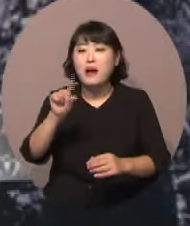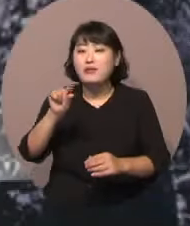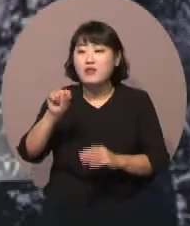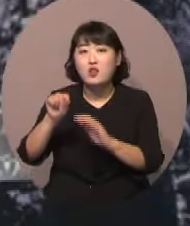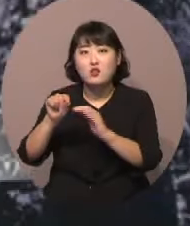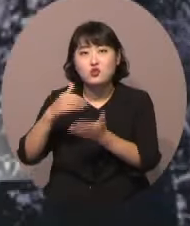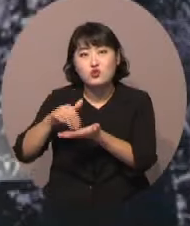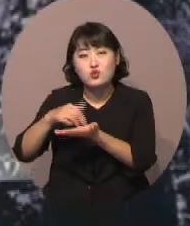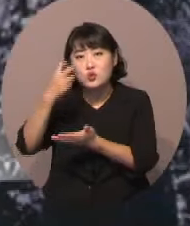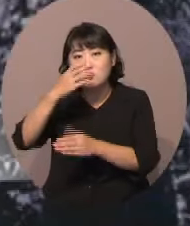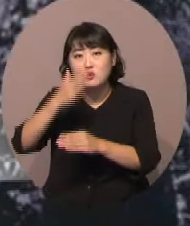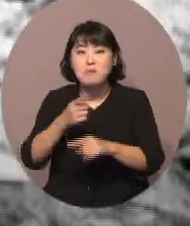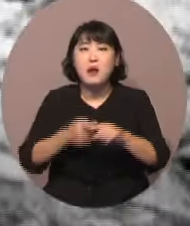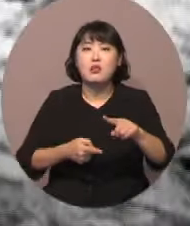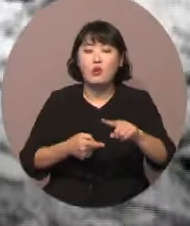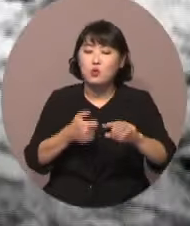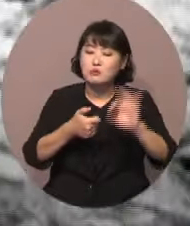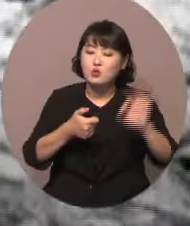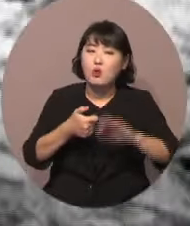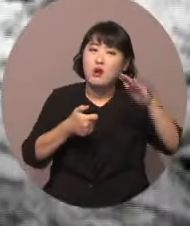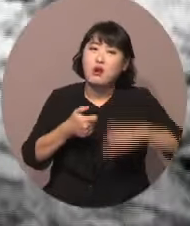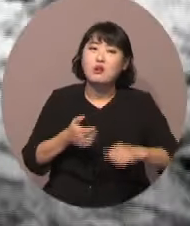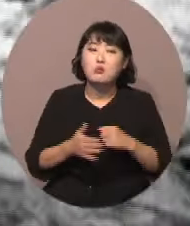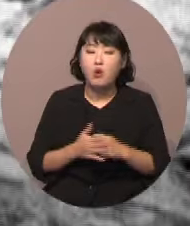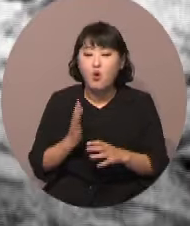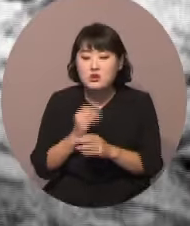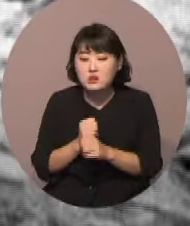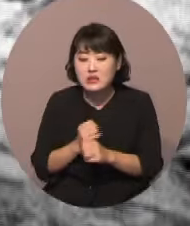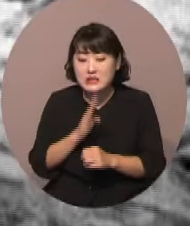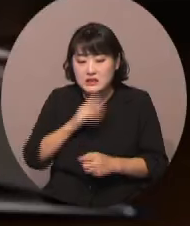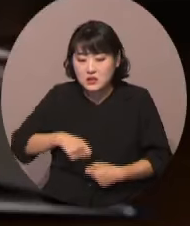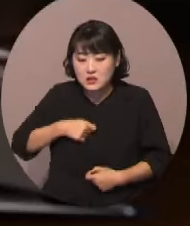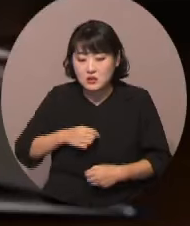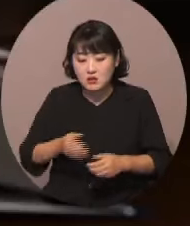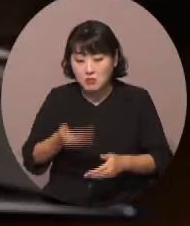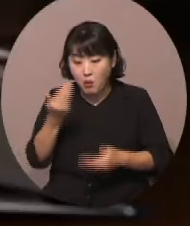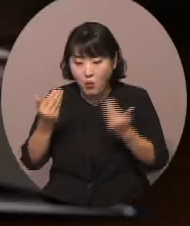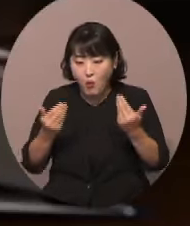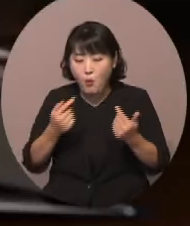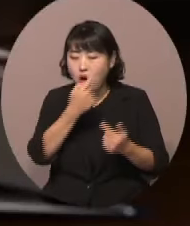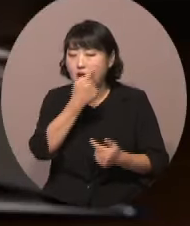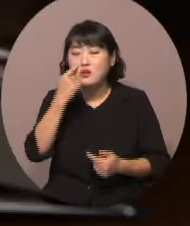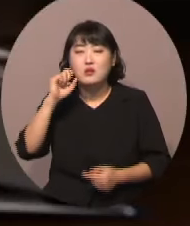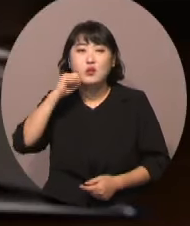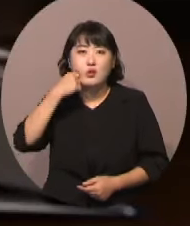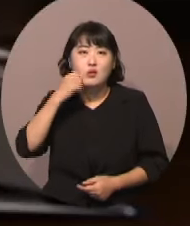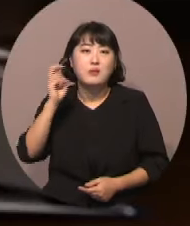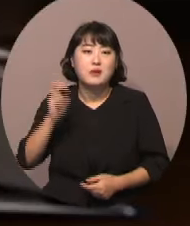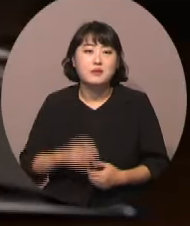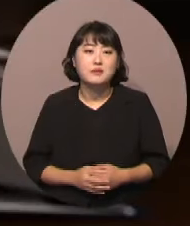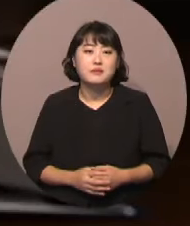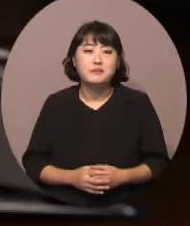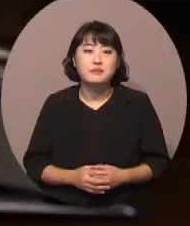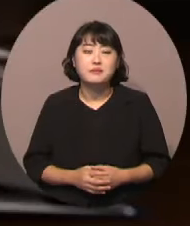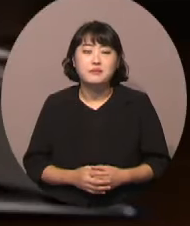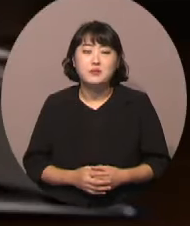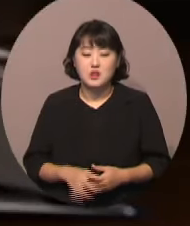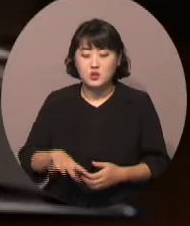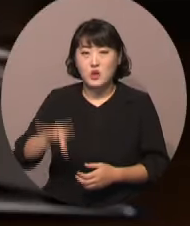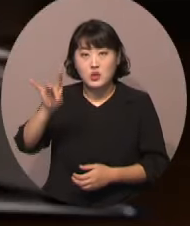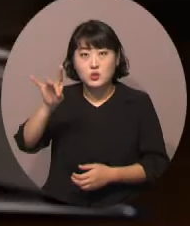미쳐 나머지는 언제 진실이 밝혀질지 모른다는 점입니다. 더구나 진화위는 과거사 정리법에 따라